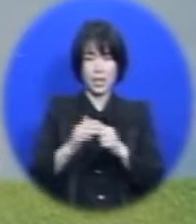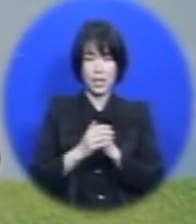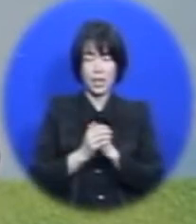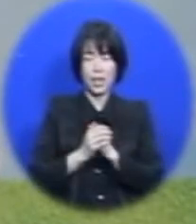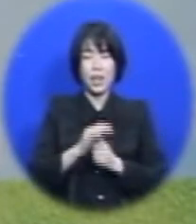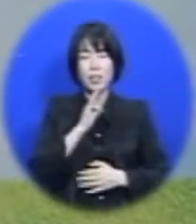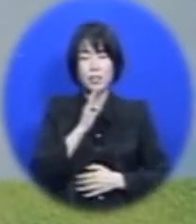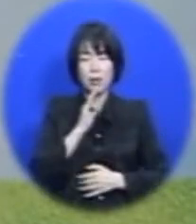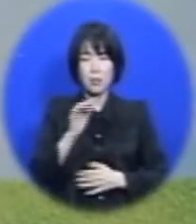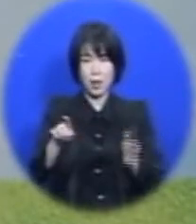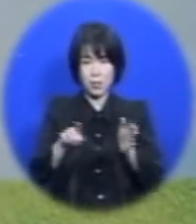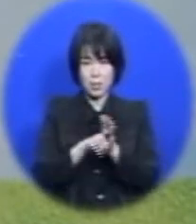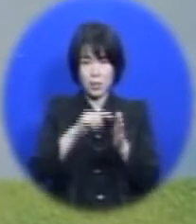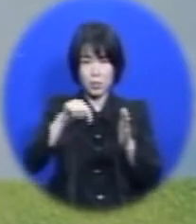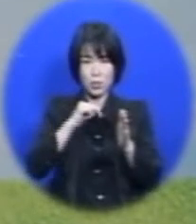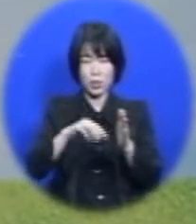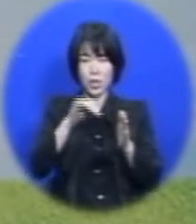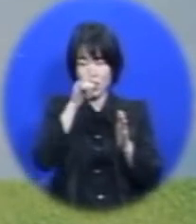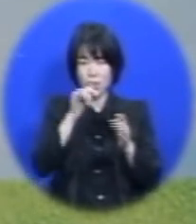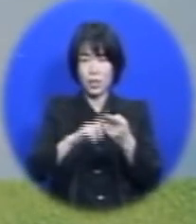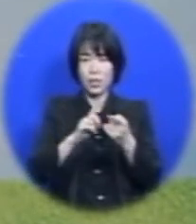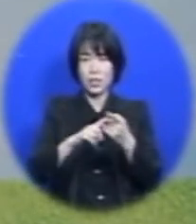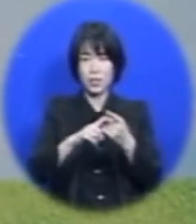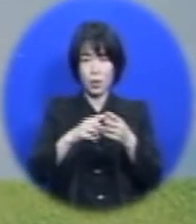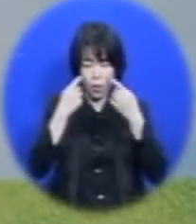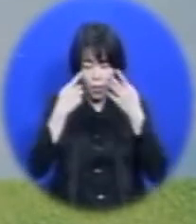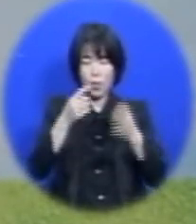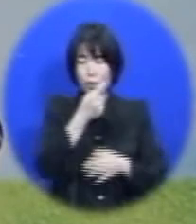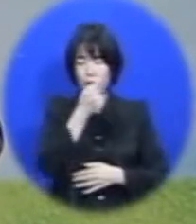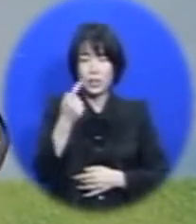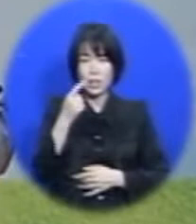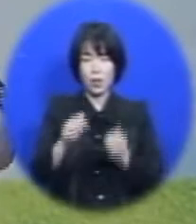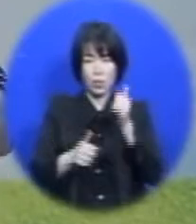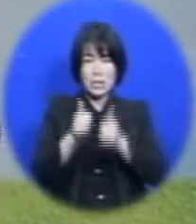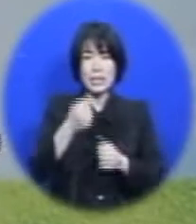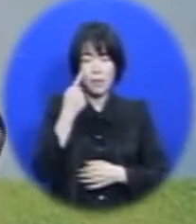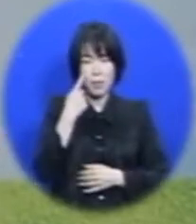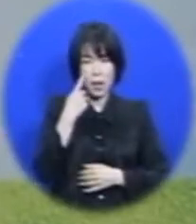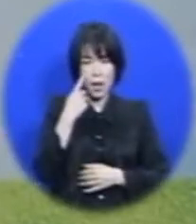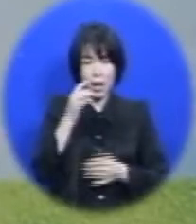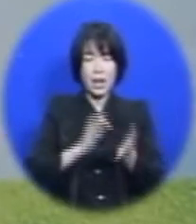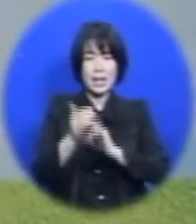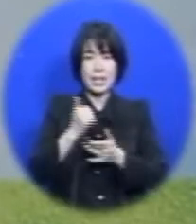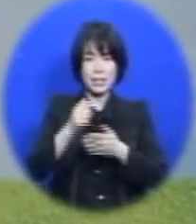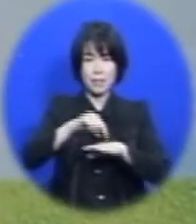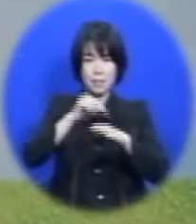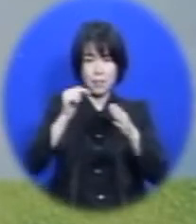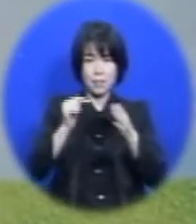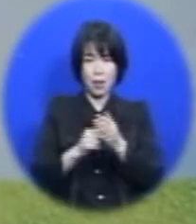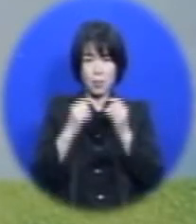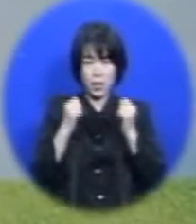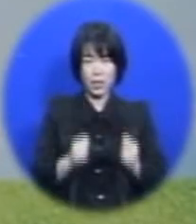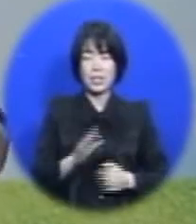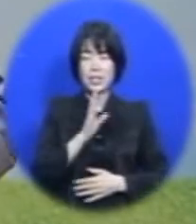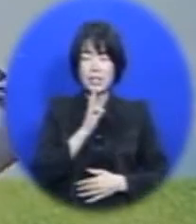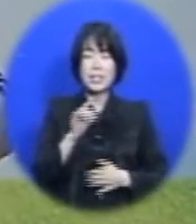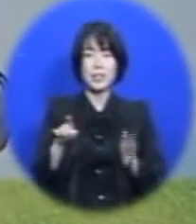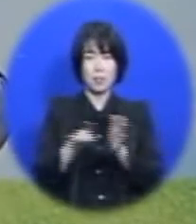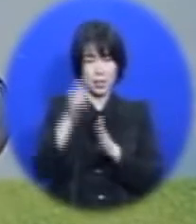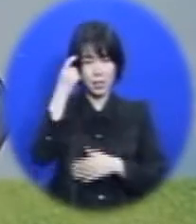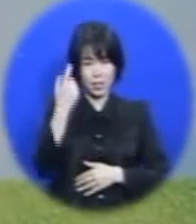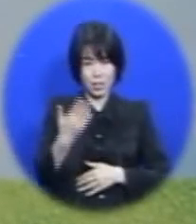믿음에 있는가를 확증하고 시험해 보라 그 말이에요. 예수님 마음에 계신 것을 진짜 믿느냐? 예수님이 내 마음에